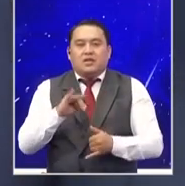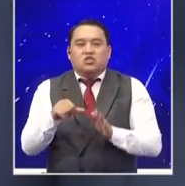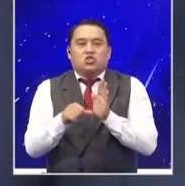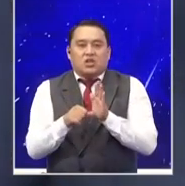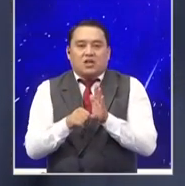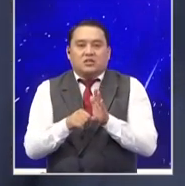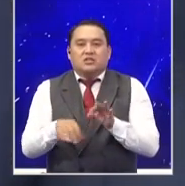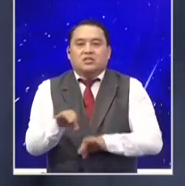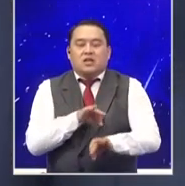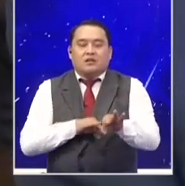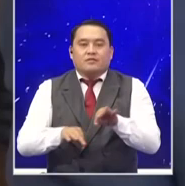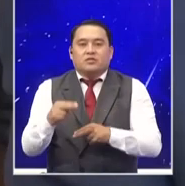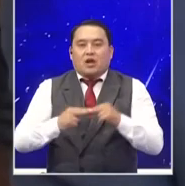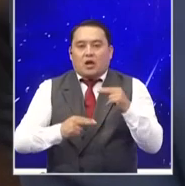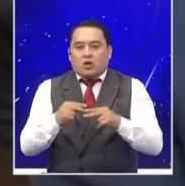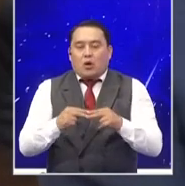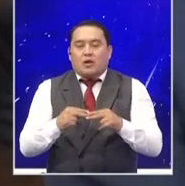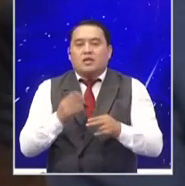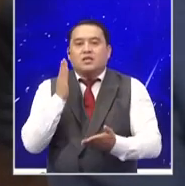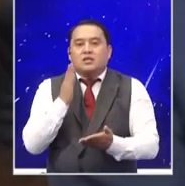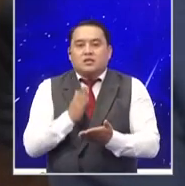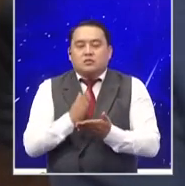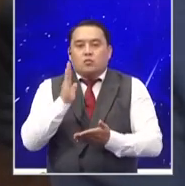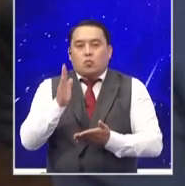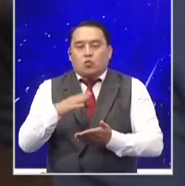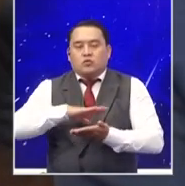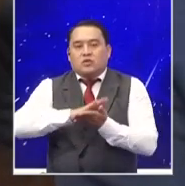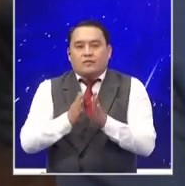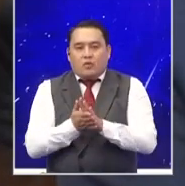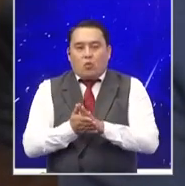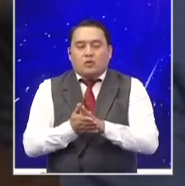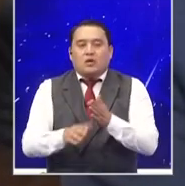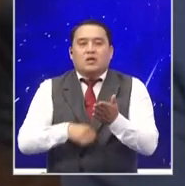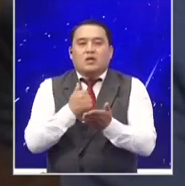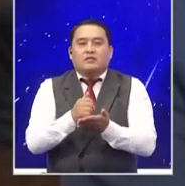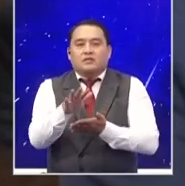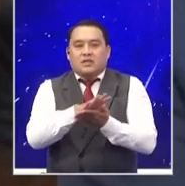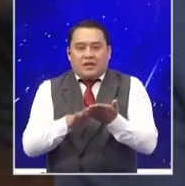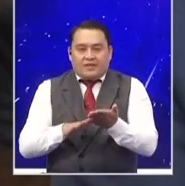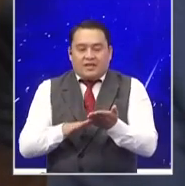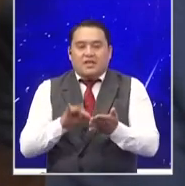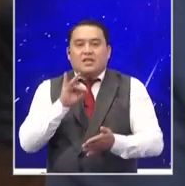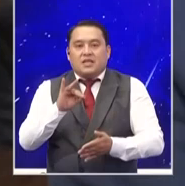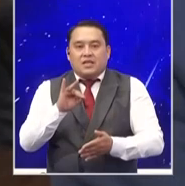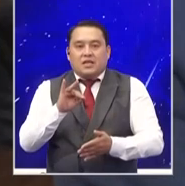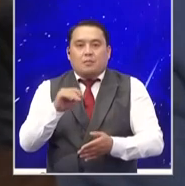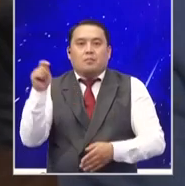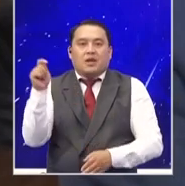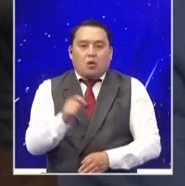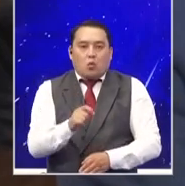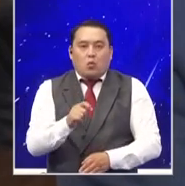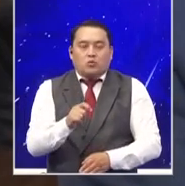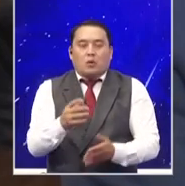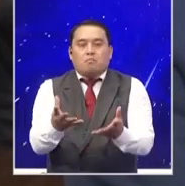6 в сфере архитектуры. То есть преимущество заключается в том, что заявитель подает заявление и приходит